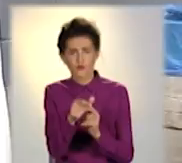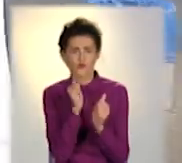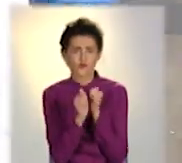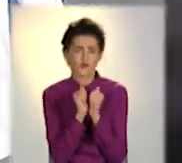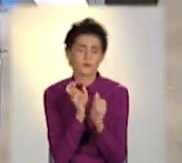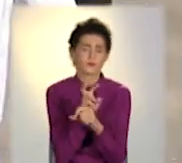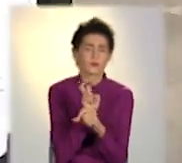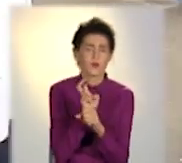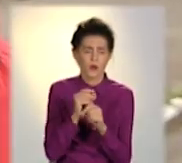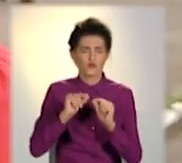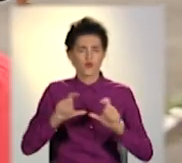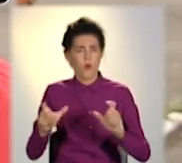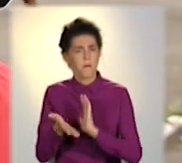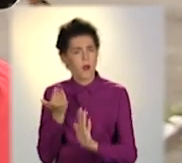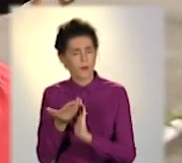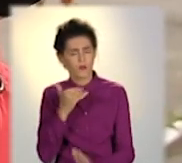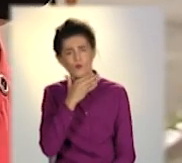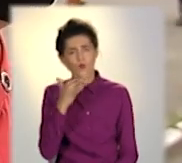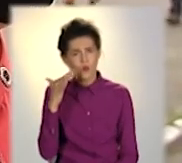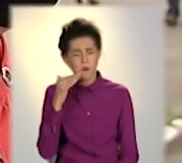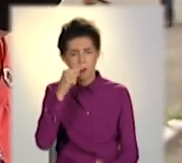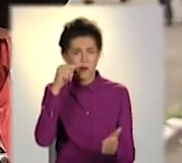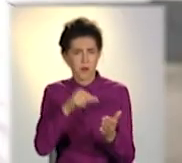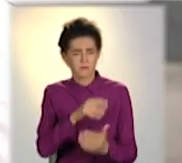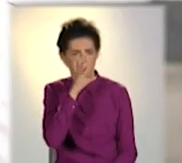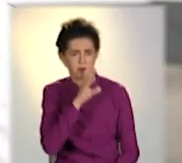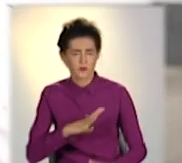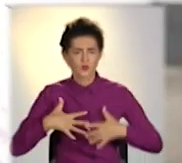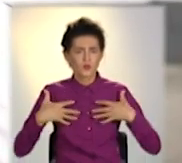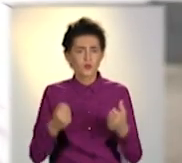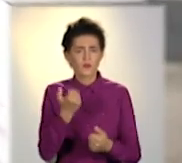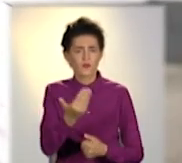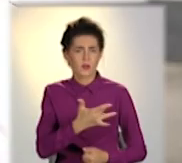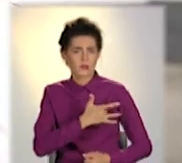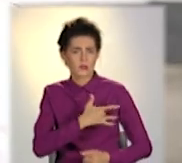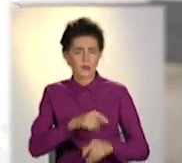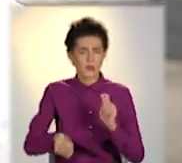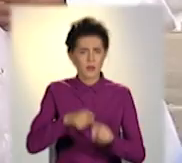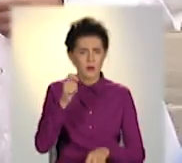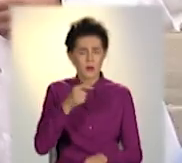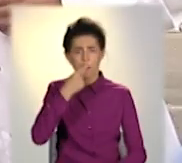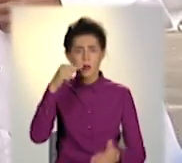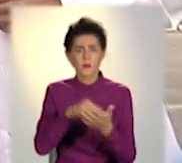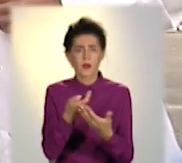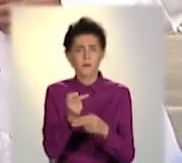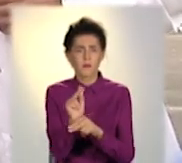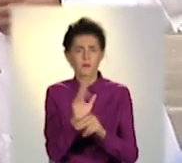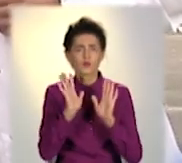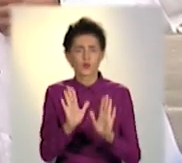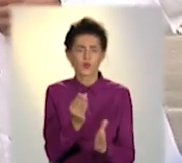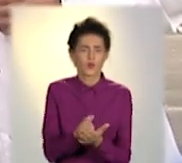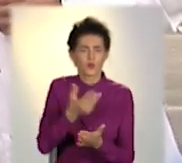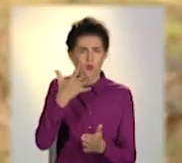ніж за шкільною партою. Причиною погіршення стану здоров'я виявилася вада серця. Виправити її здатен лише